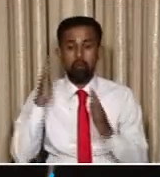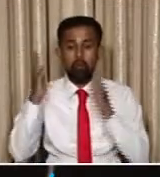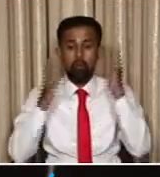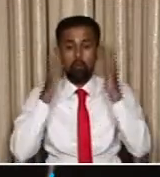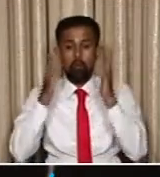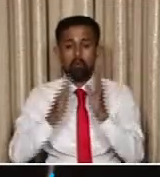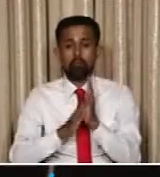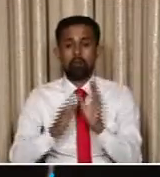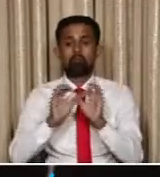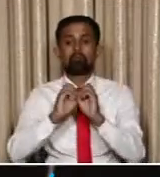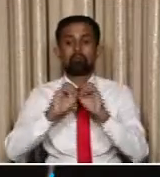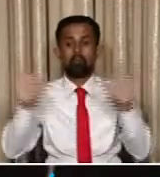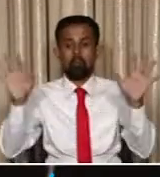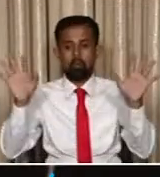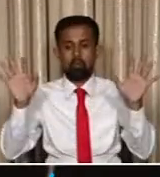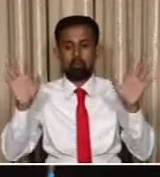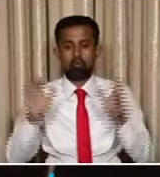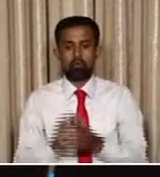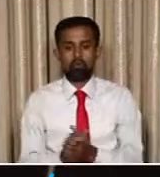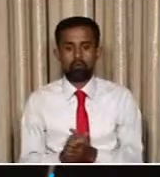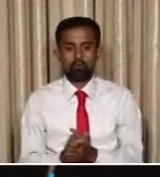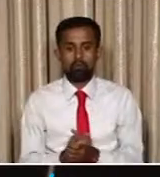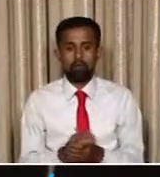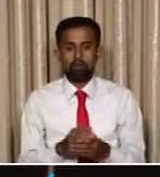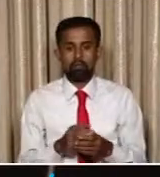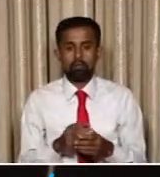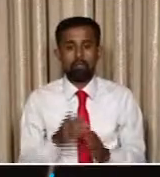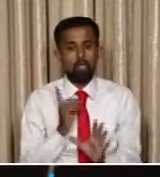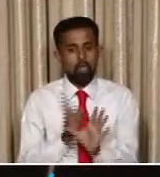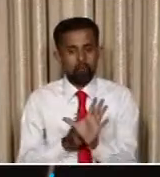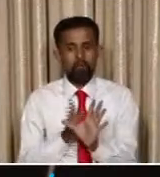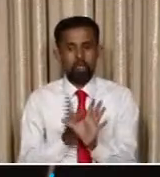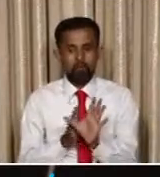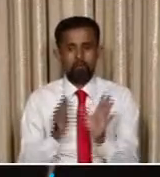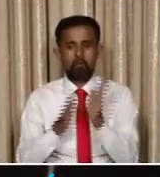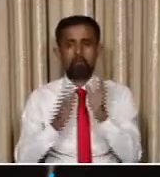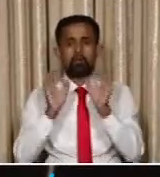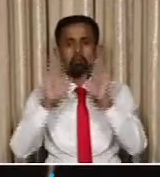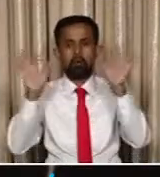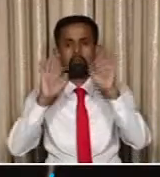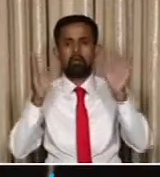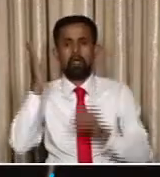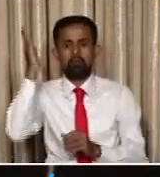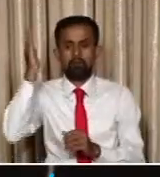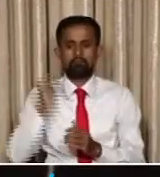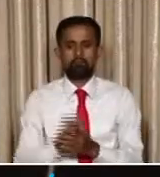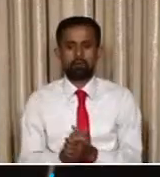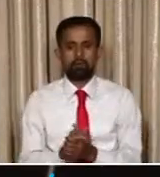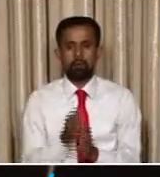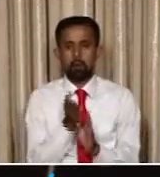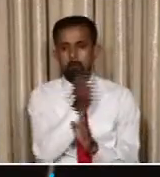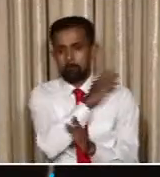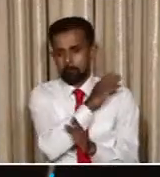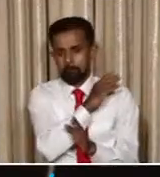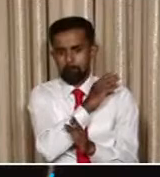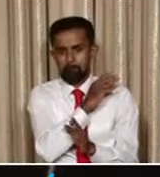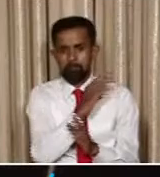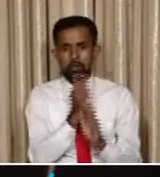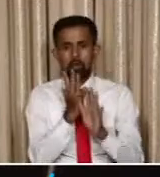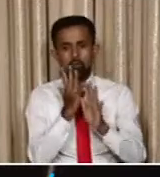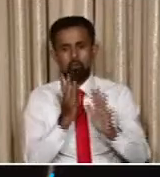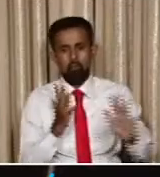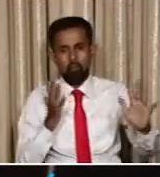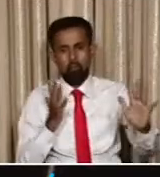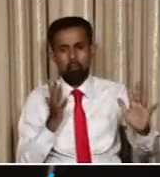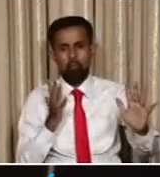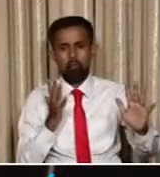වලට ලබා දීලා තියෙනවා මේවා එකින් එකට හැමදාම මේ මාධ්‍ය වල දානවා පහුගිය කාලේ මේ තිබ්බ පෝලිංද